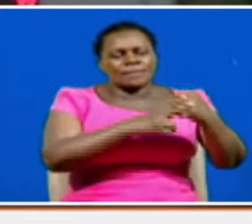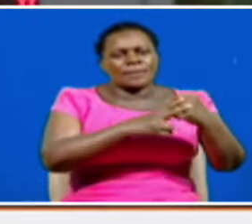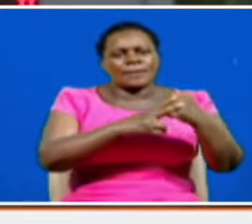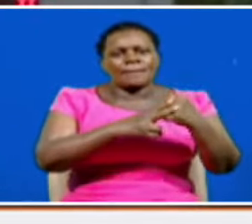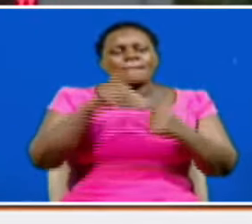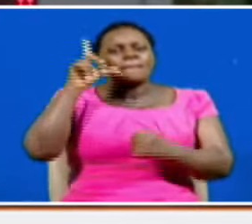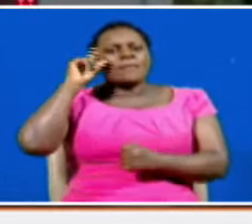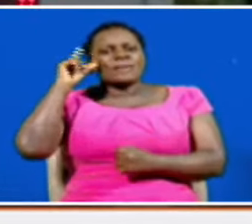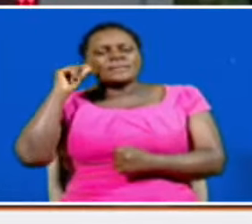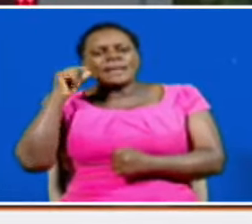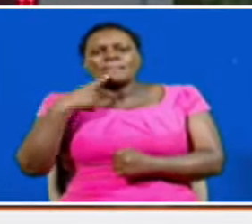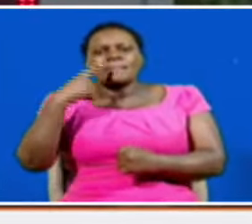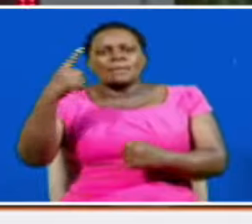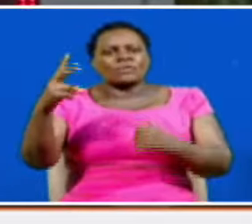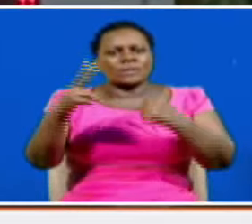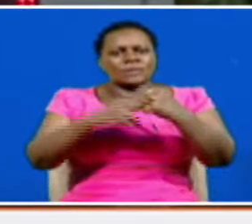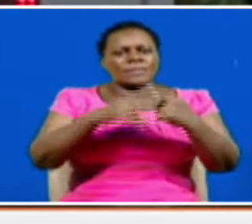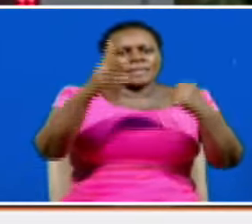177.21 Mombasa,